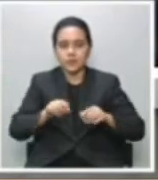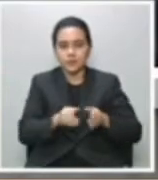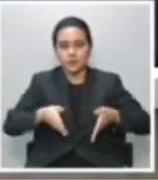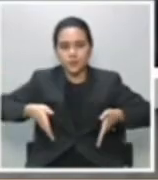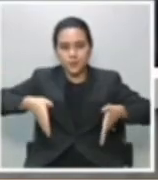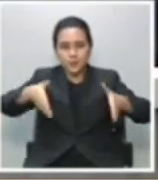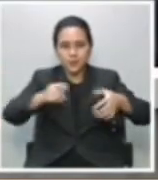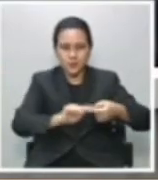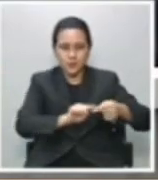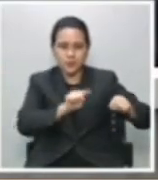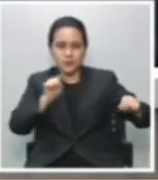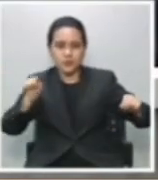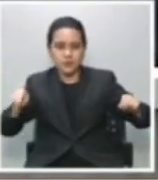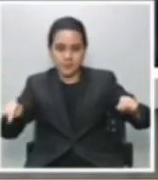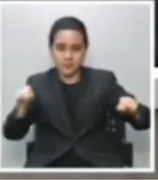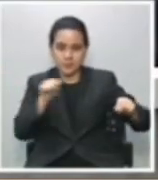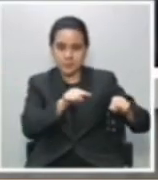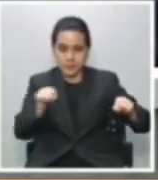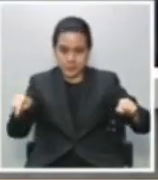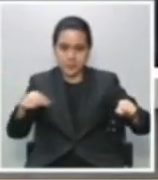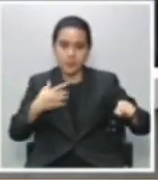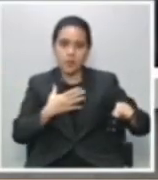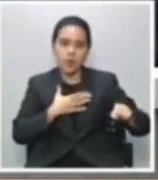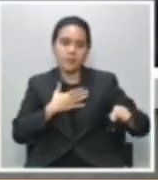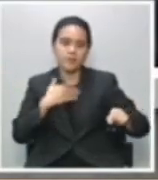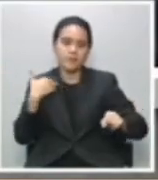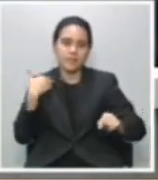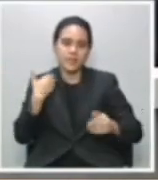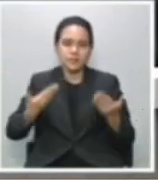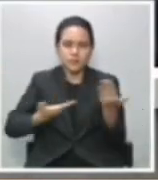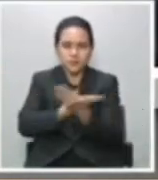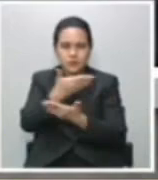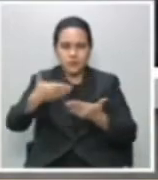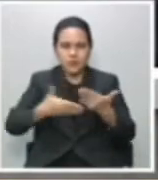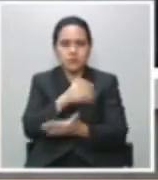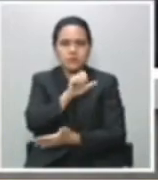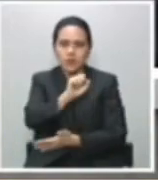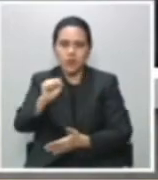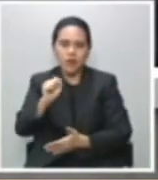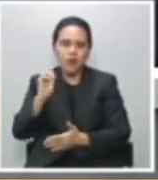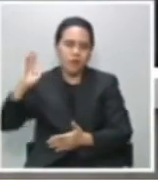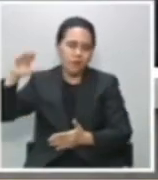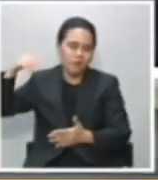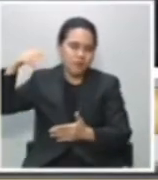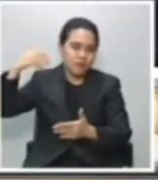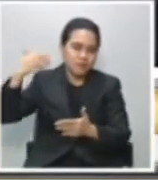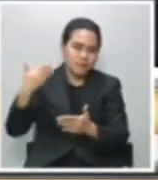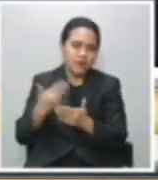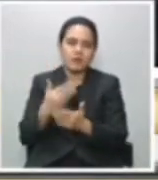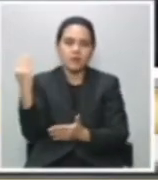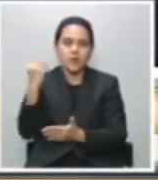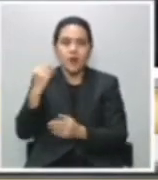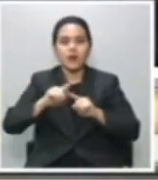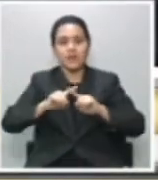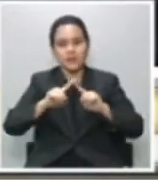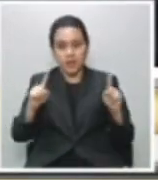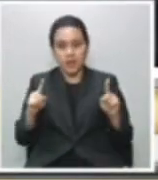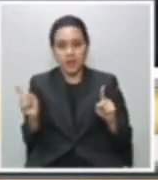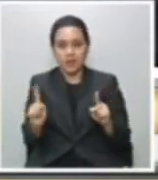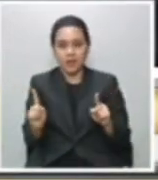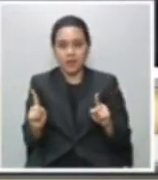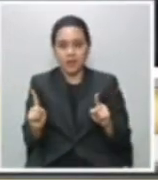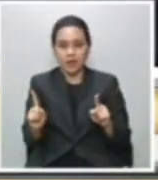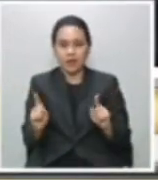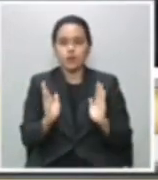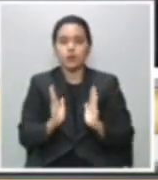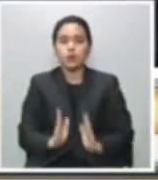ารือในสภาผู้แทนราษฎรหลายสมัยแต่ผลปรากฏว่าผู้ที่มาต